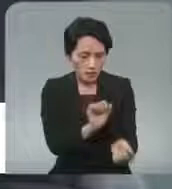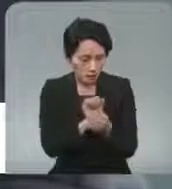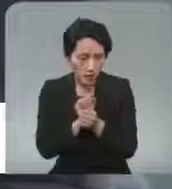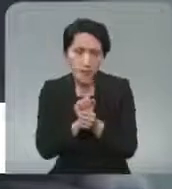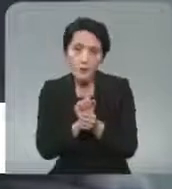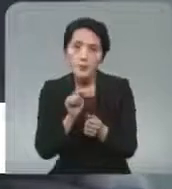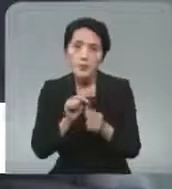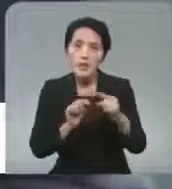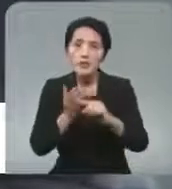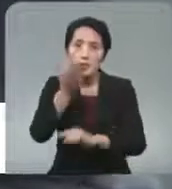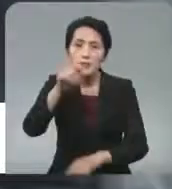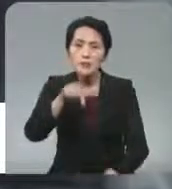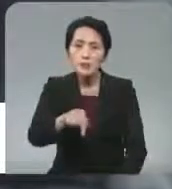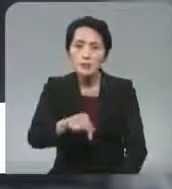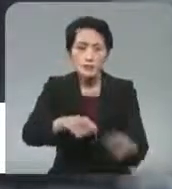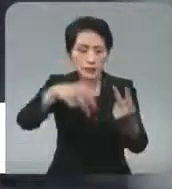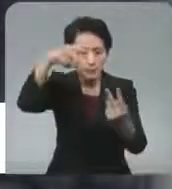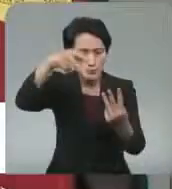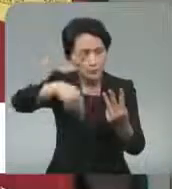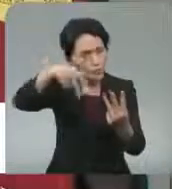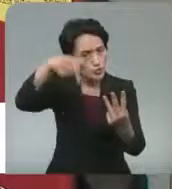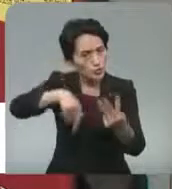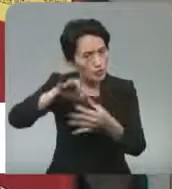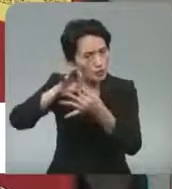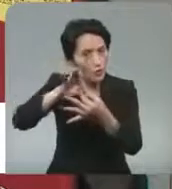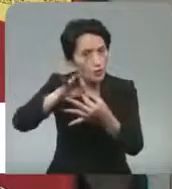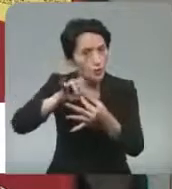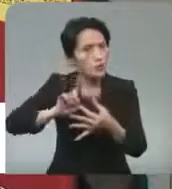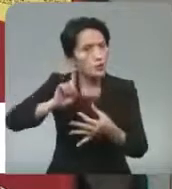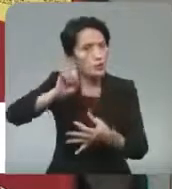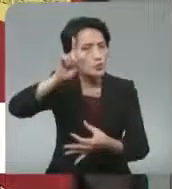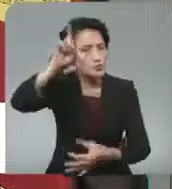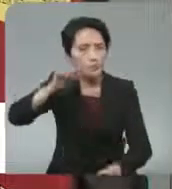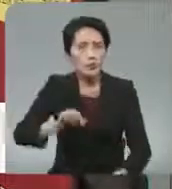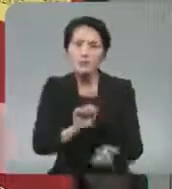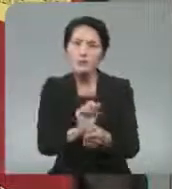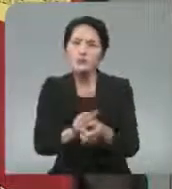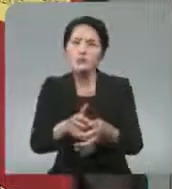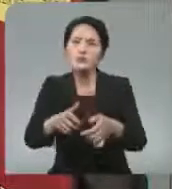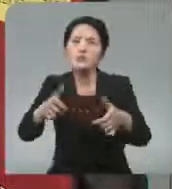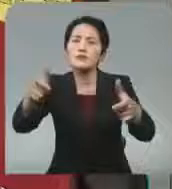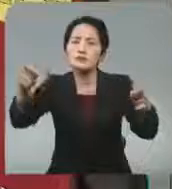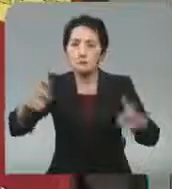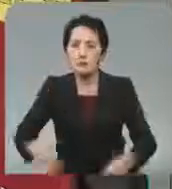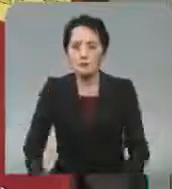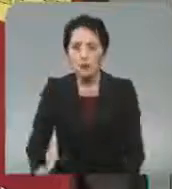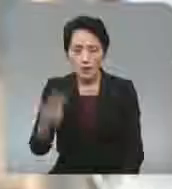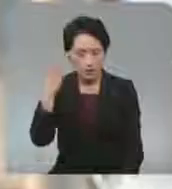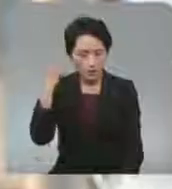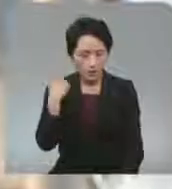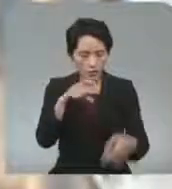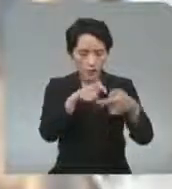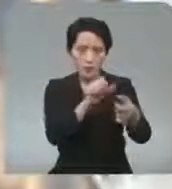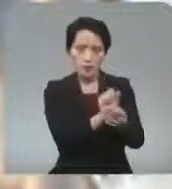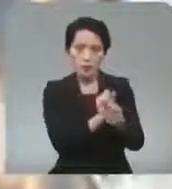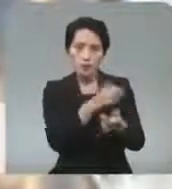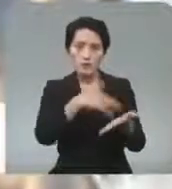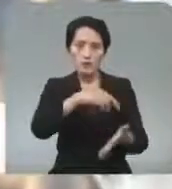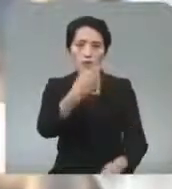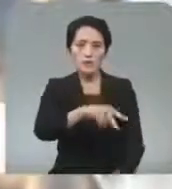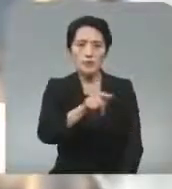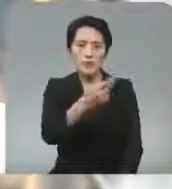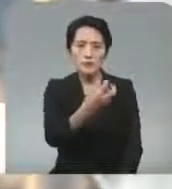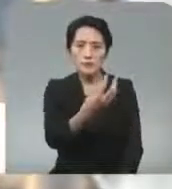1,2 den höchsten stand seit mitte juli die zahl gibt an wie viele menschen eine infizierte person im durchschnitt